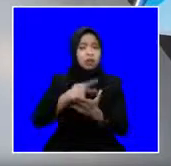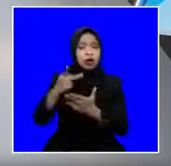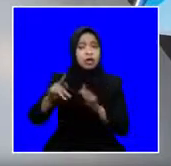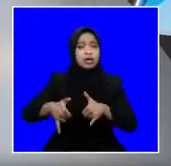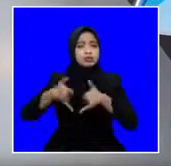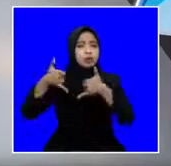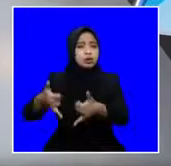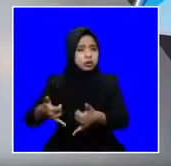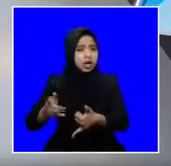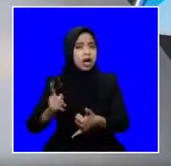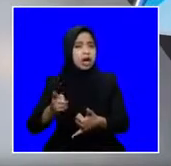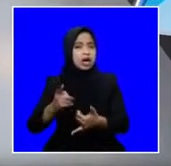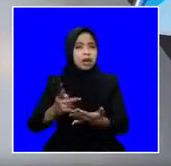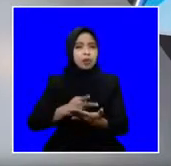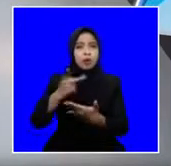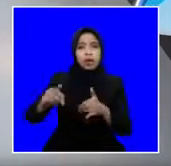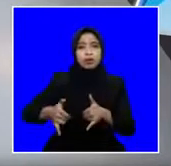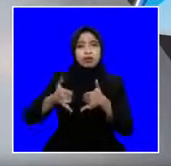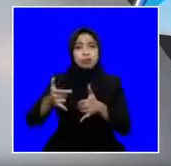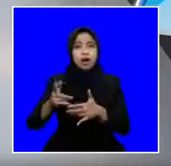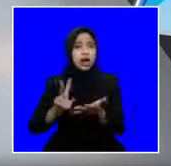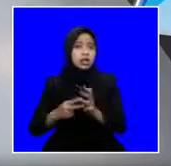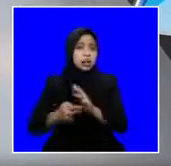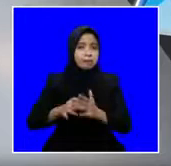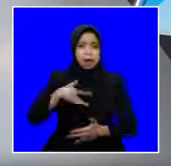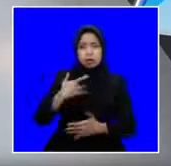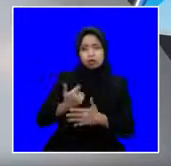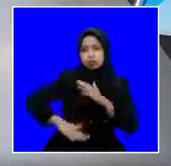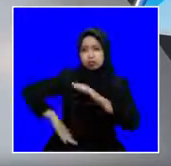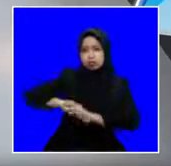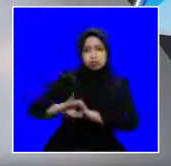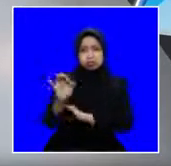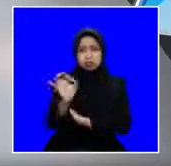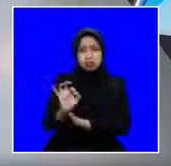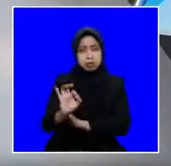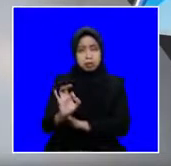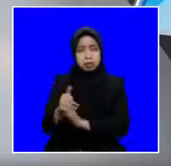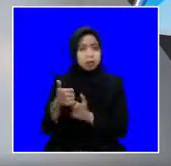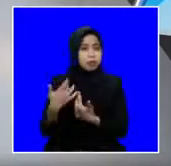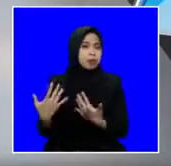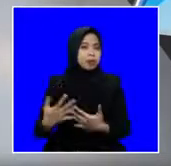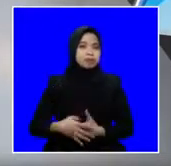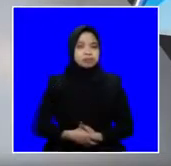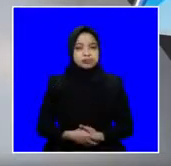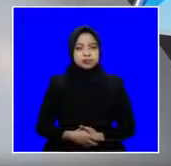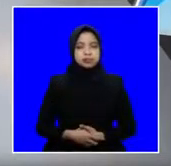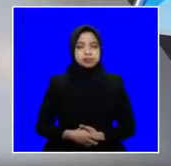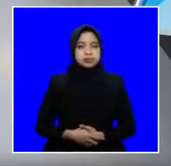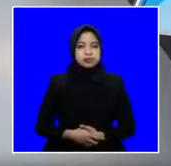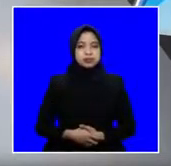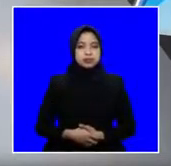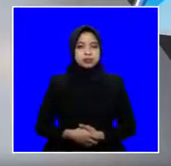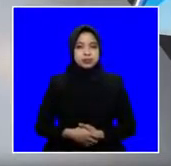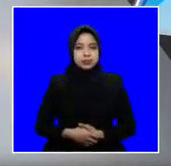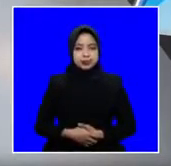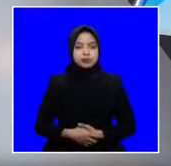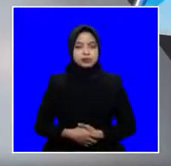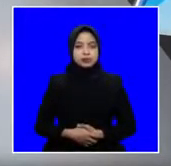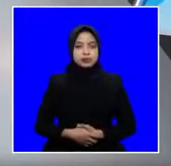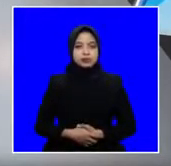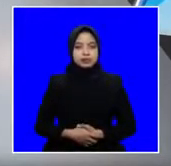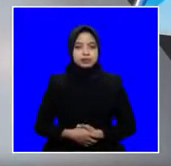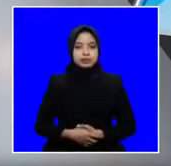beasiswa LPDP yang selama ini sudah ada masih belum dirasa mencukupi atau seperti apa? Mas Menteri, silakan. Iya, menurut